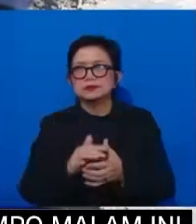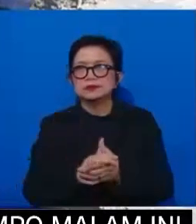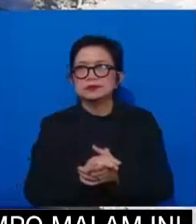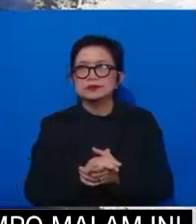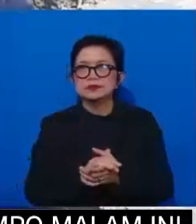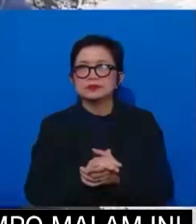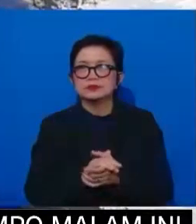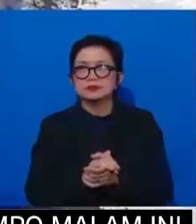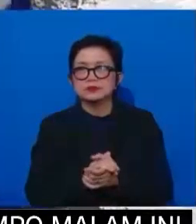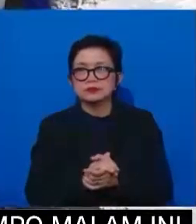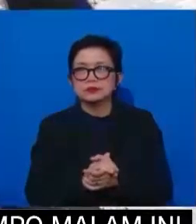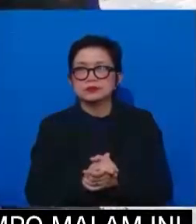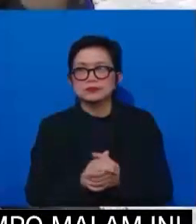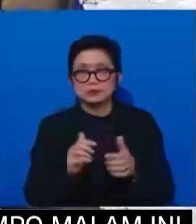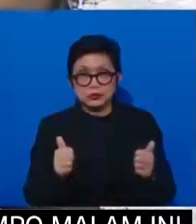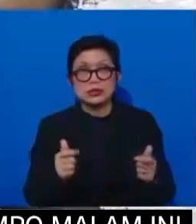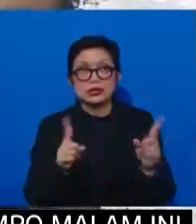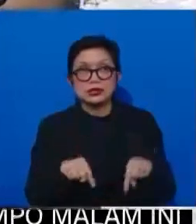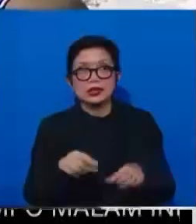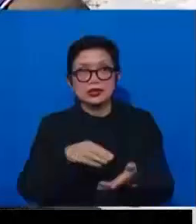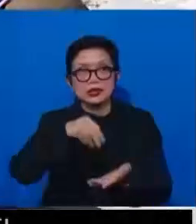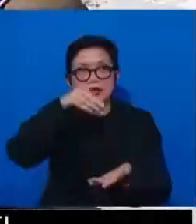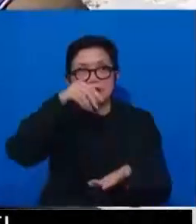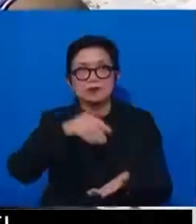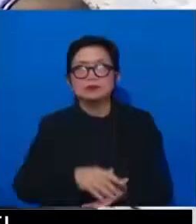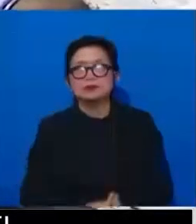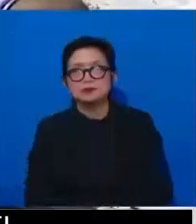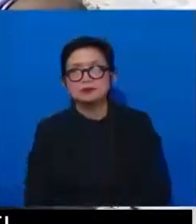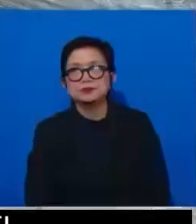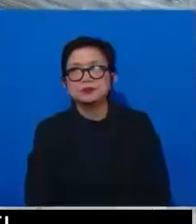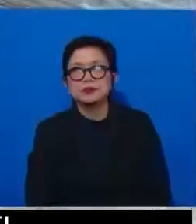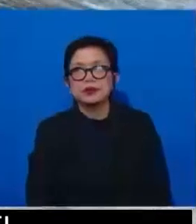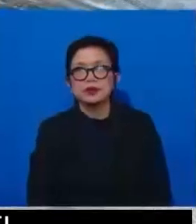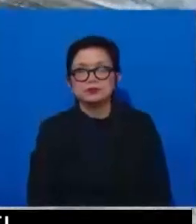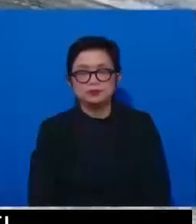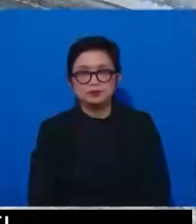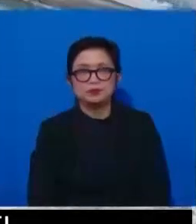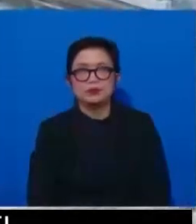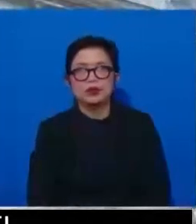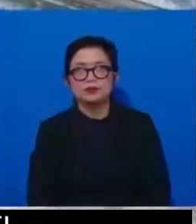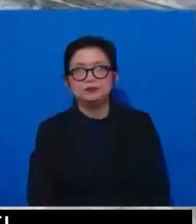23 sudah garam. Nah, ini ukurannya sudah 23, itu sudah bisa jadi garam.